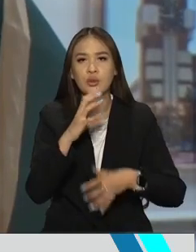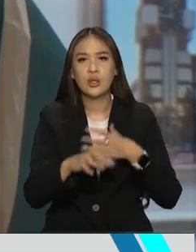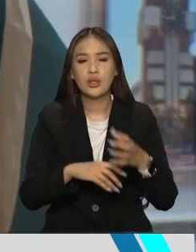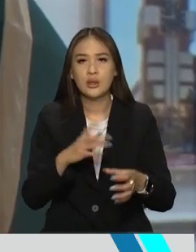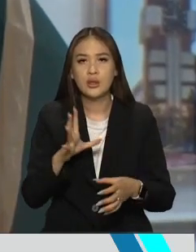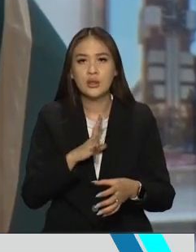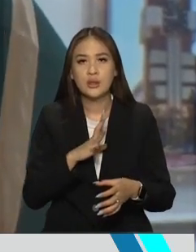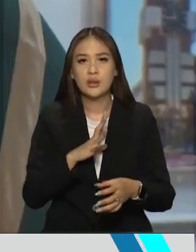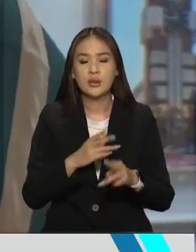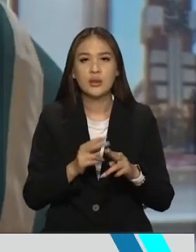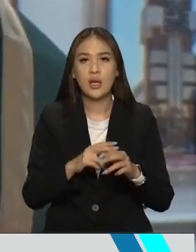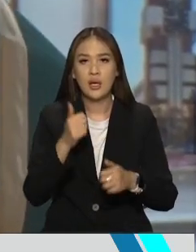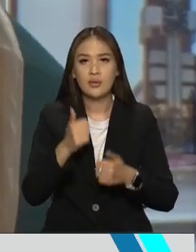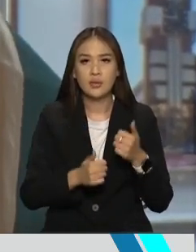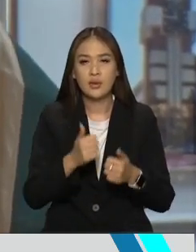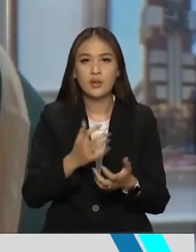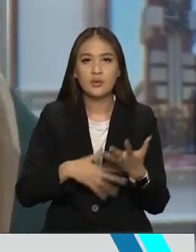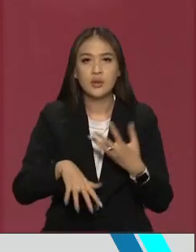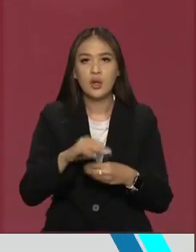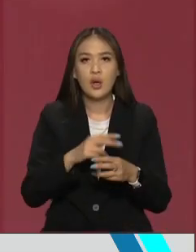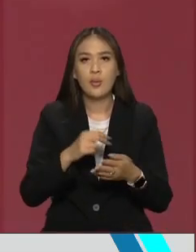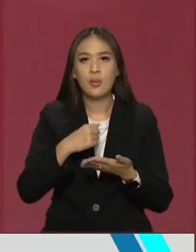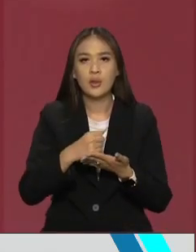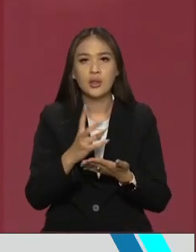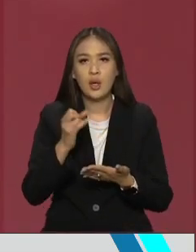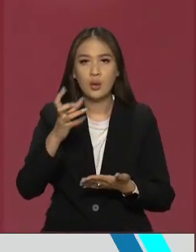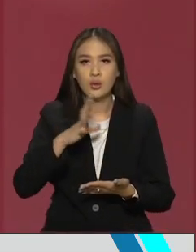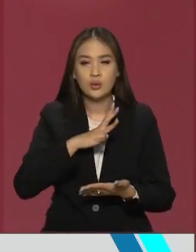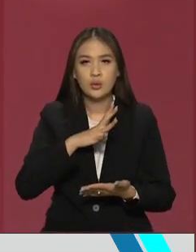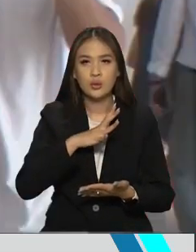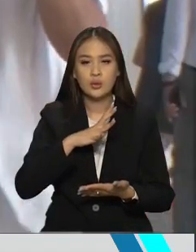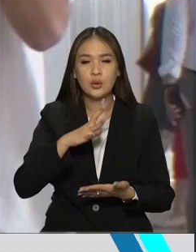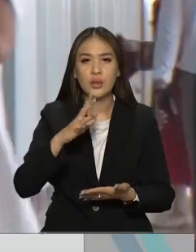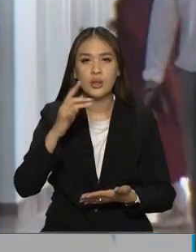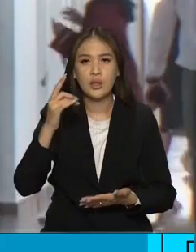соревнованиях теперь все успехи подкреплены научными знаниями